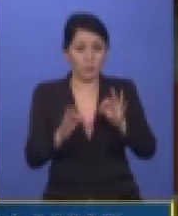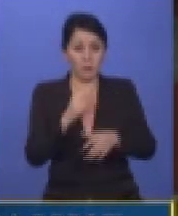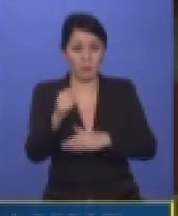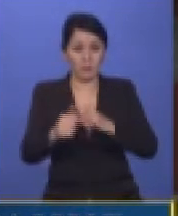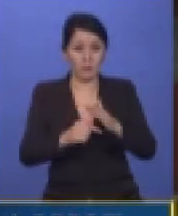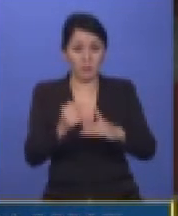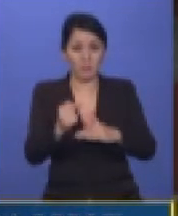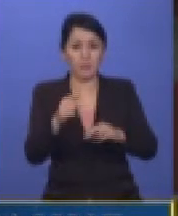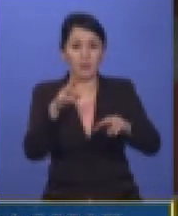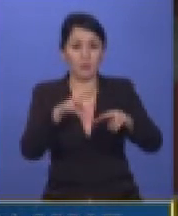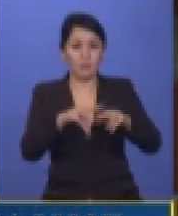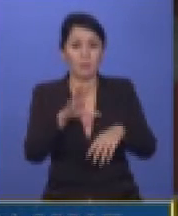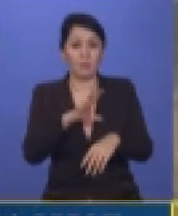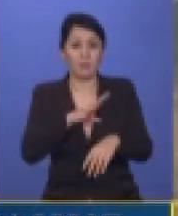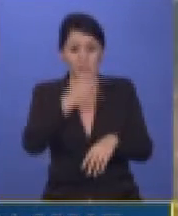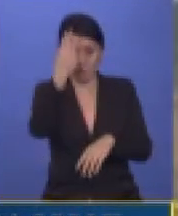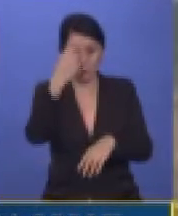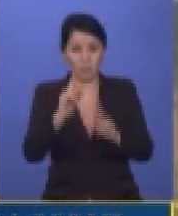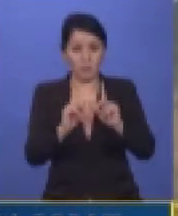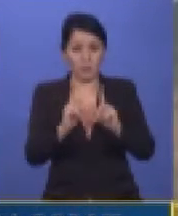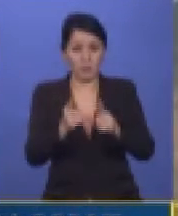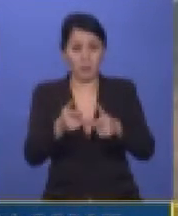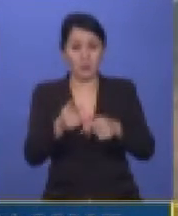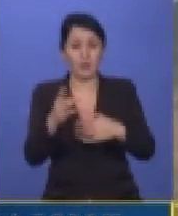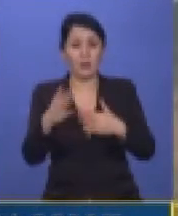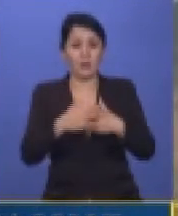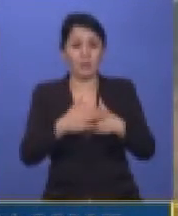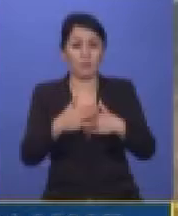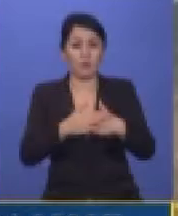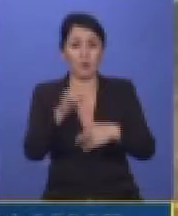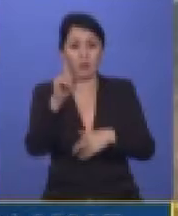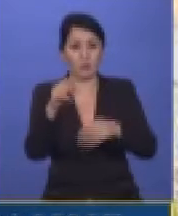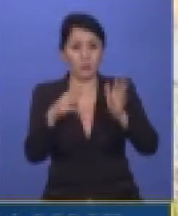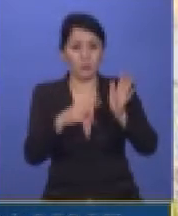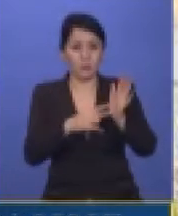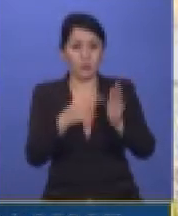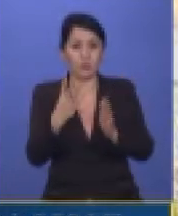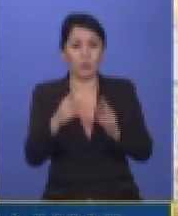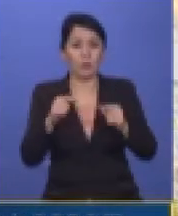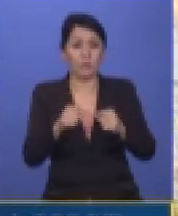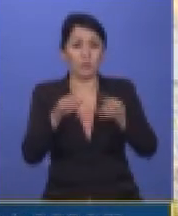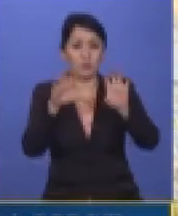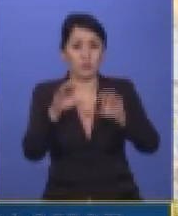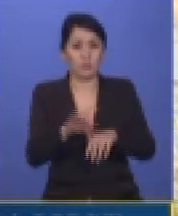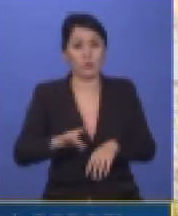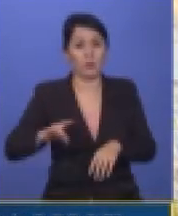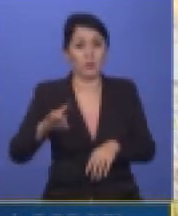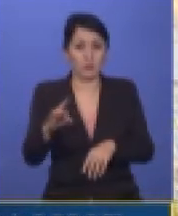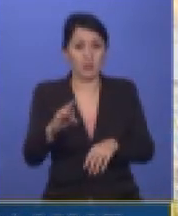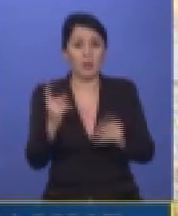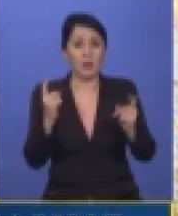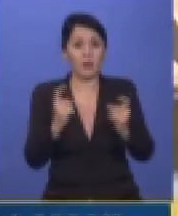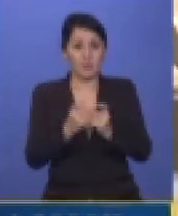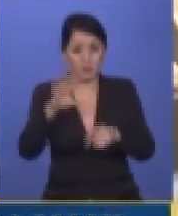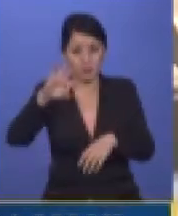города Петропавловска. Подсудимый был признан виновным. Ему назначено наказание по статье 174 Уголовного кодекса Республики